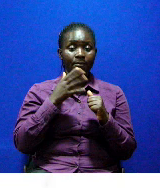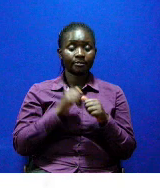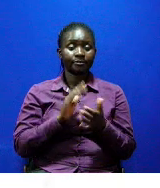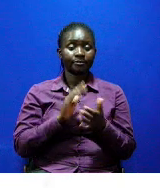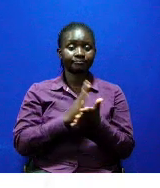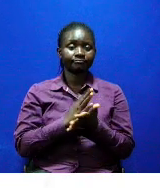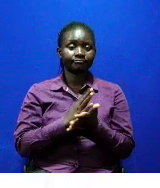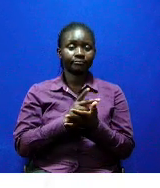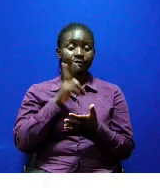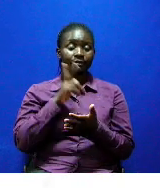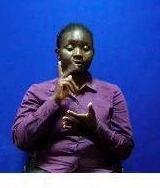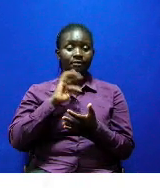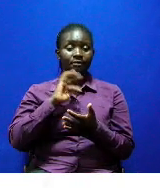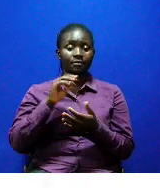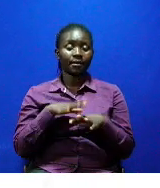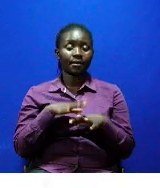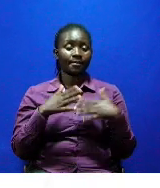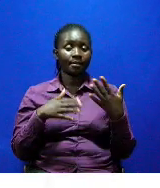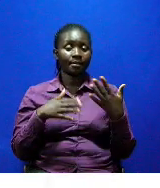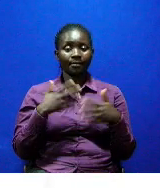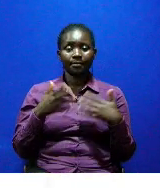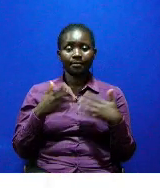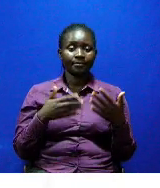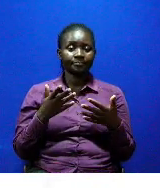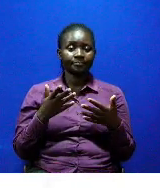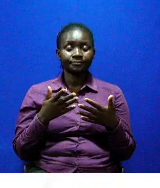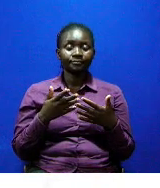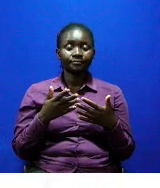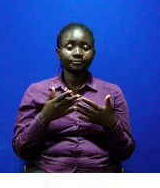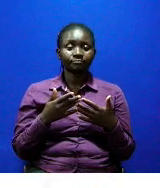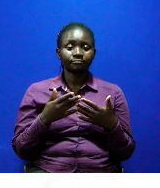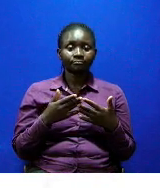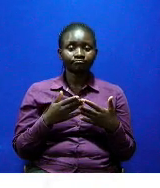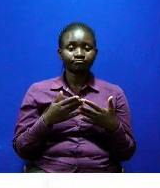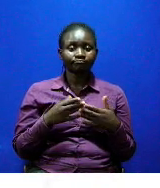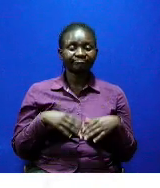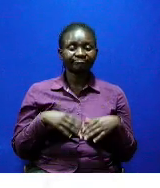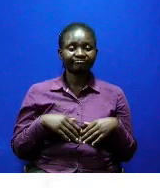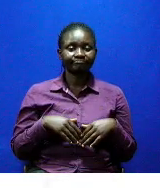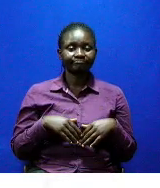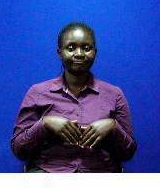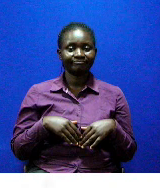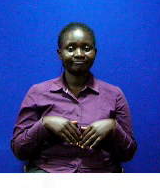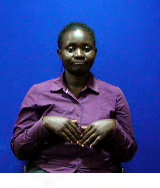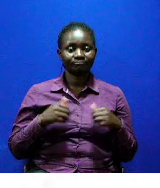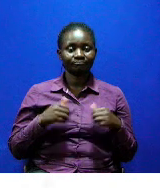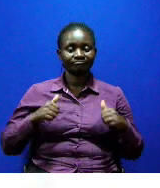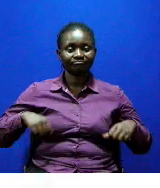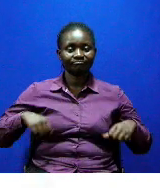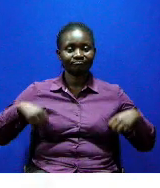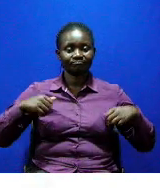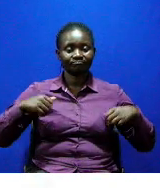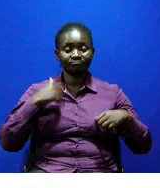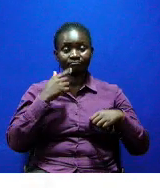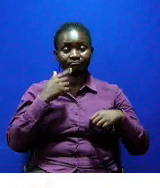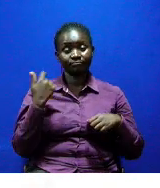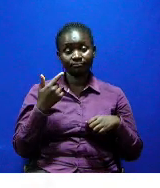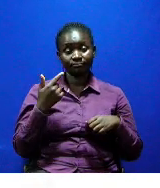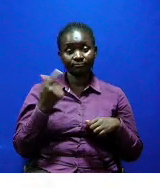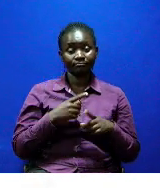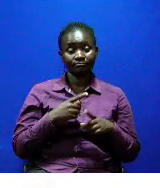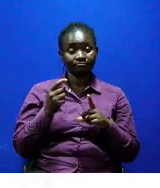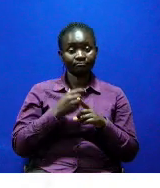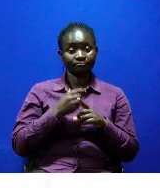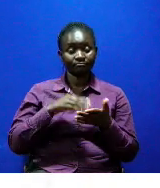Gusii ande yake karontari weto gi minche bwe kana arengo na uturie na chita sama soma aria a